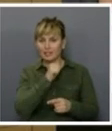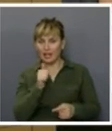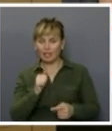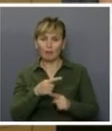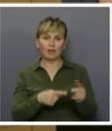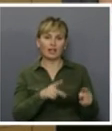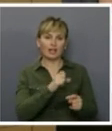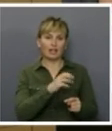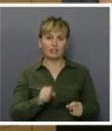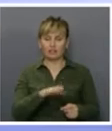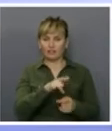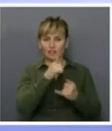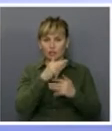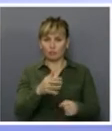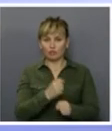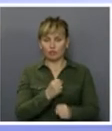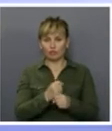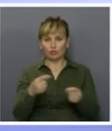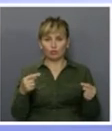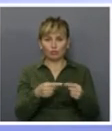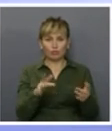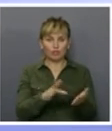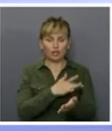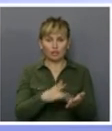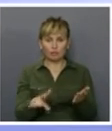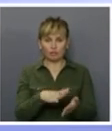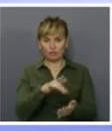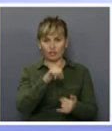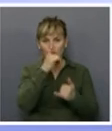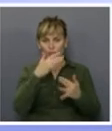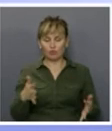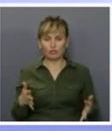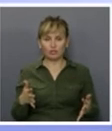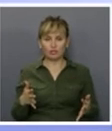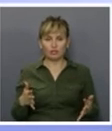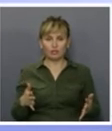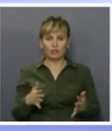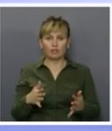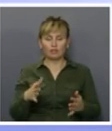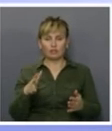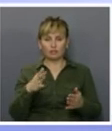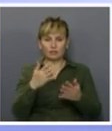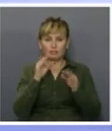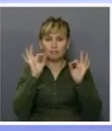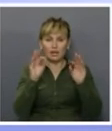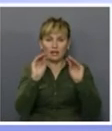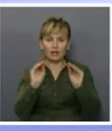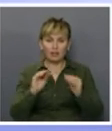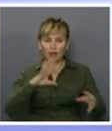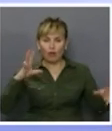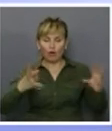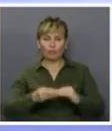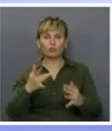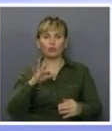лежит, вы не можете сделать точные расчеты, вы не можете как научно, статистически подойти к расчету